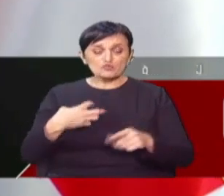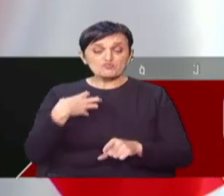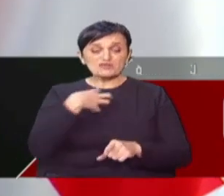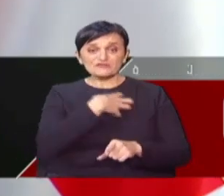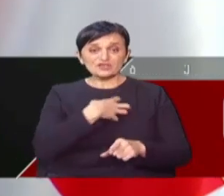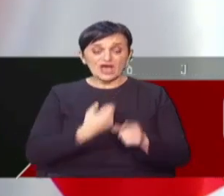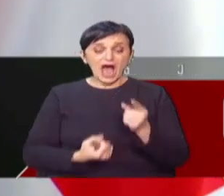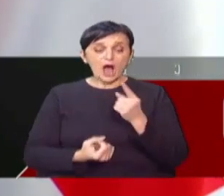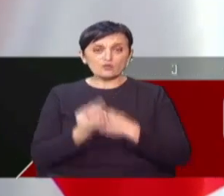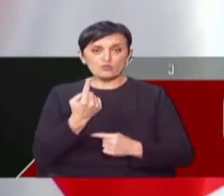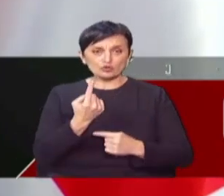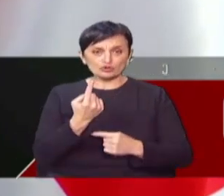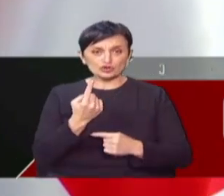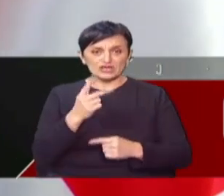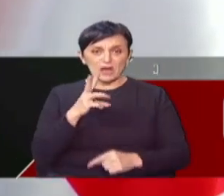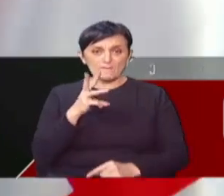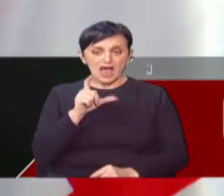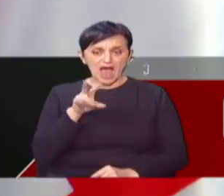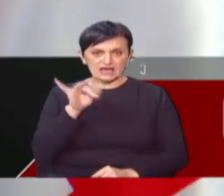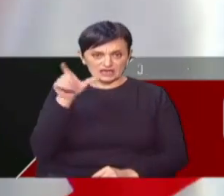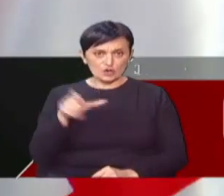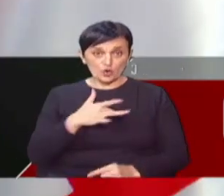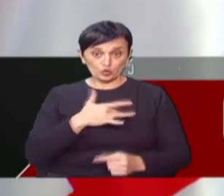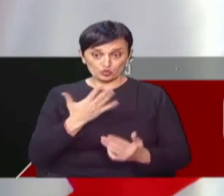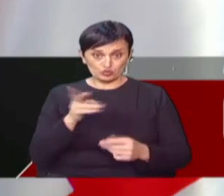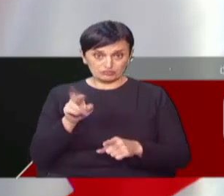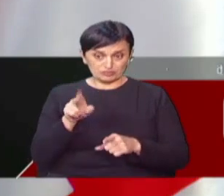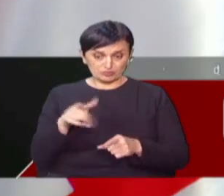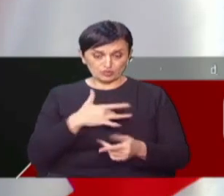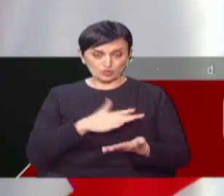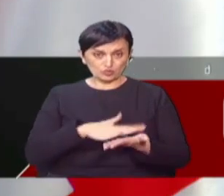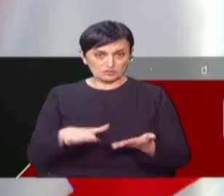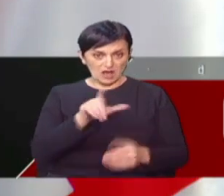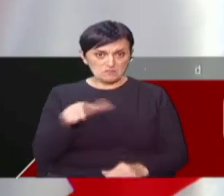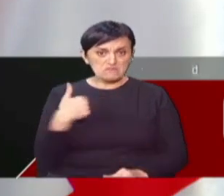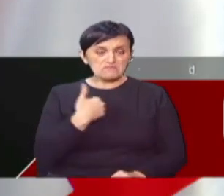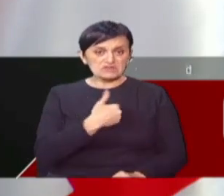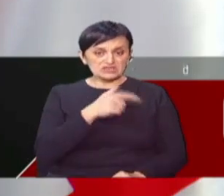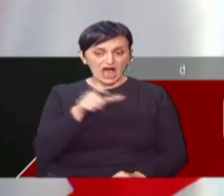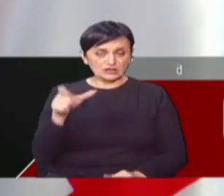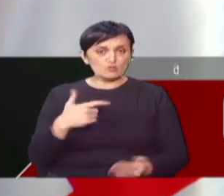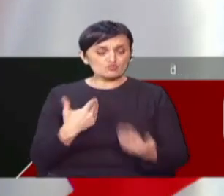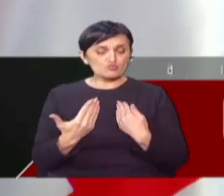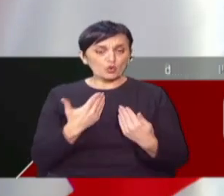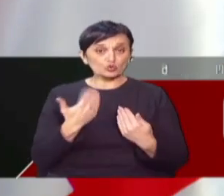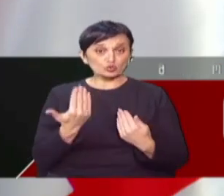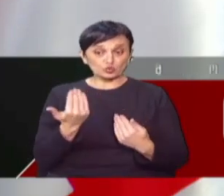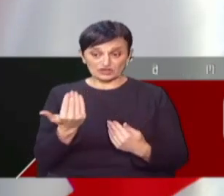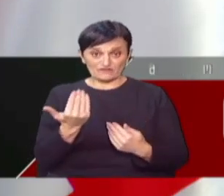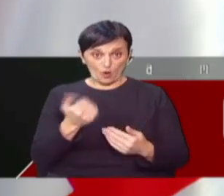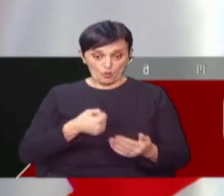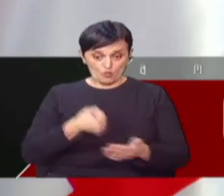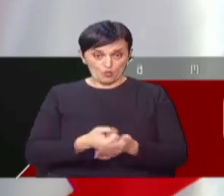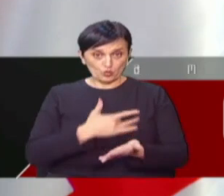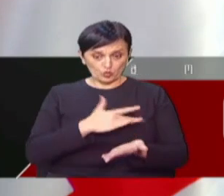Nişteloğanı ahmacta nik ameliya. Kulspele bir oyuk ne nesadam yani bi. Memide amadam yani biz mevzuda. Rom tut koyun xad balım